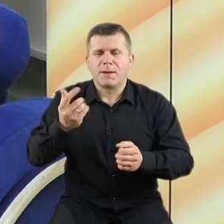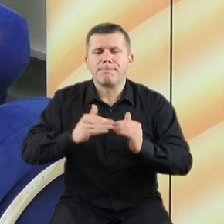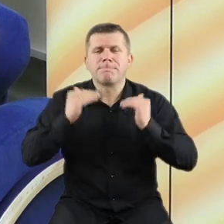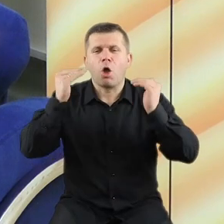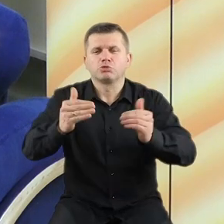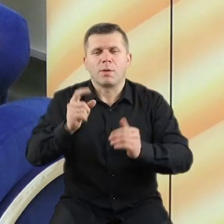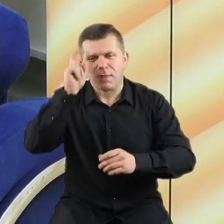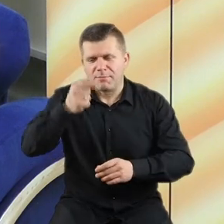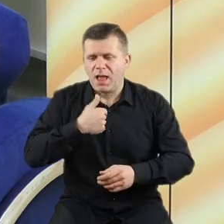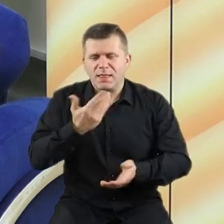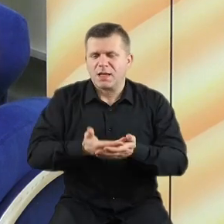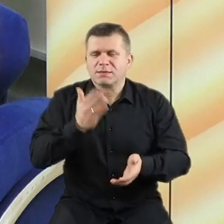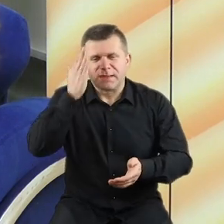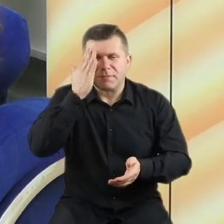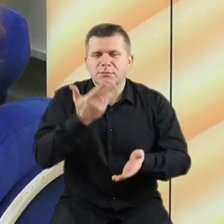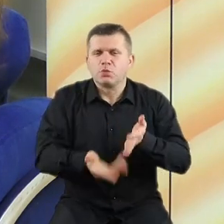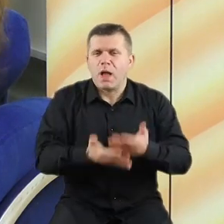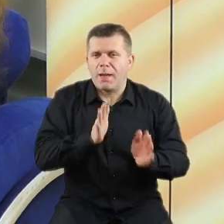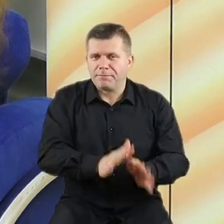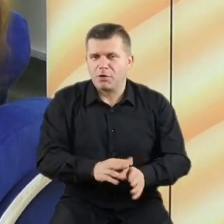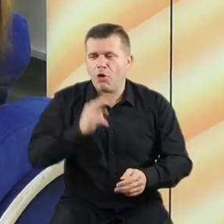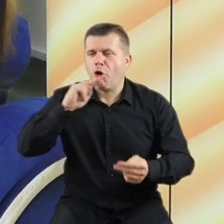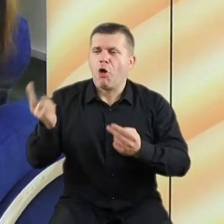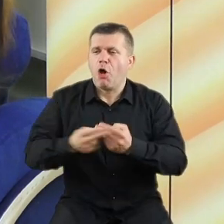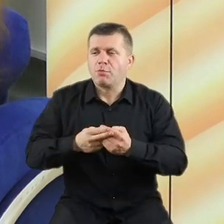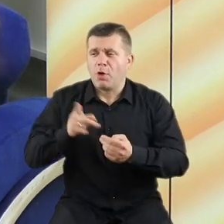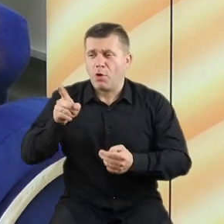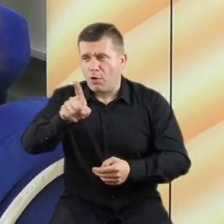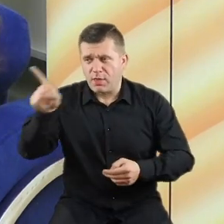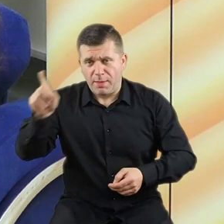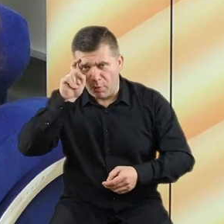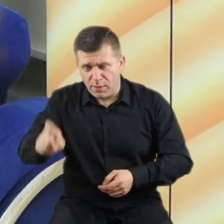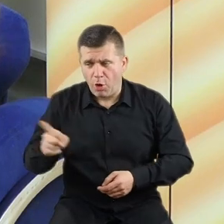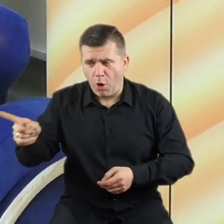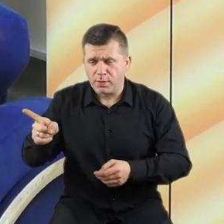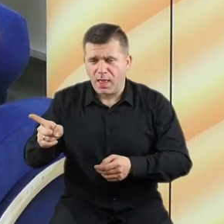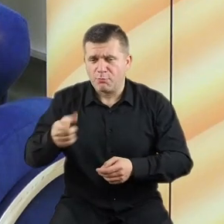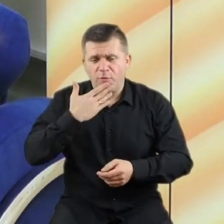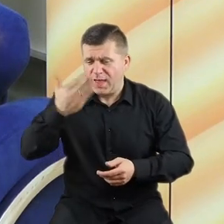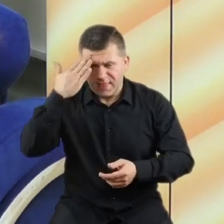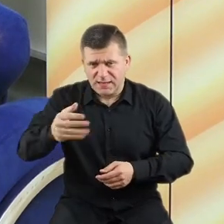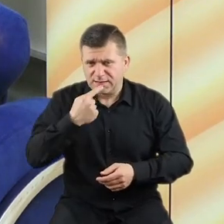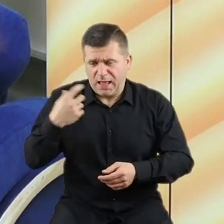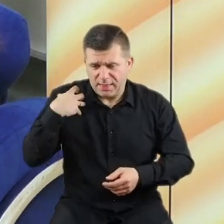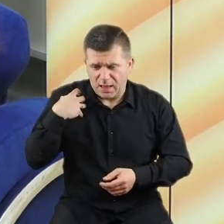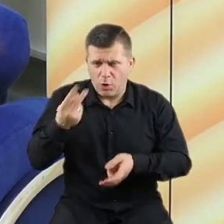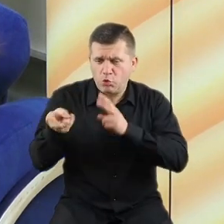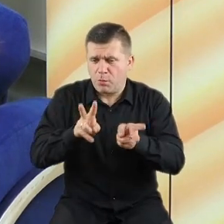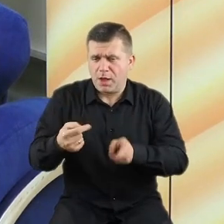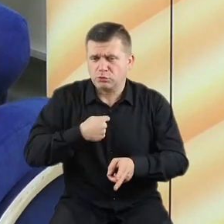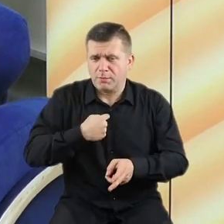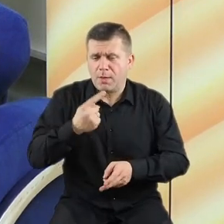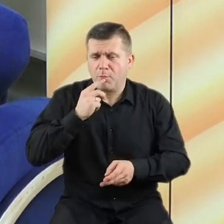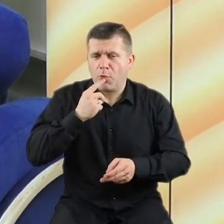niemiecki, a ja znam taki bardzo słaby niemiecki. I odpowiadał jej po niemiecku. I ona, która mówiła, że nie zna angielskiego, odpowiadała